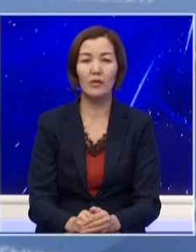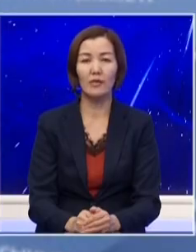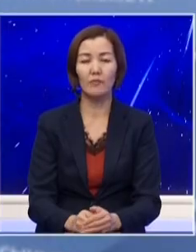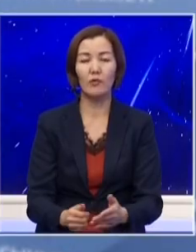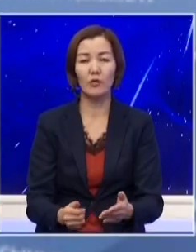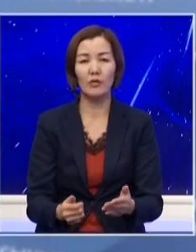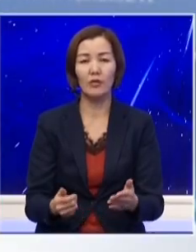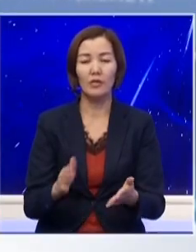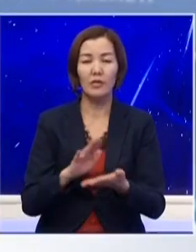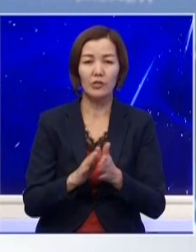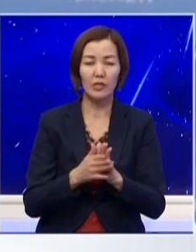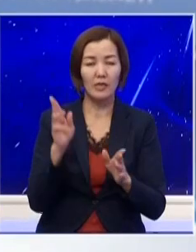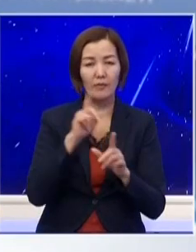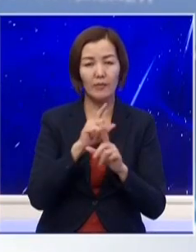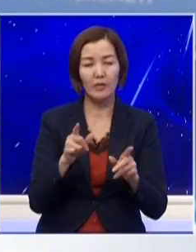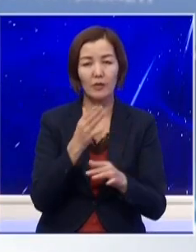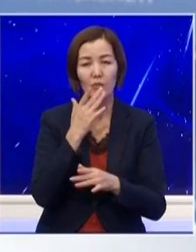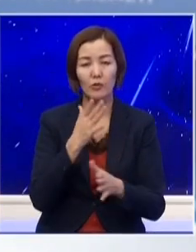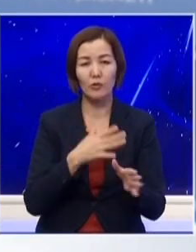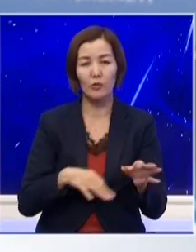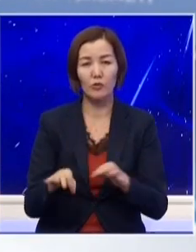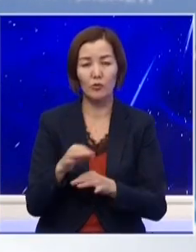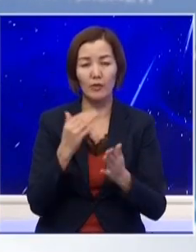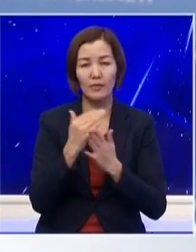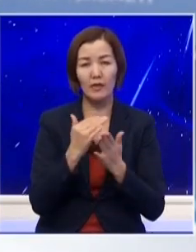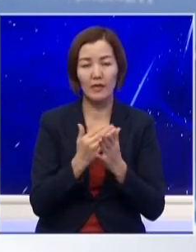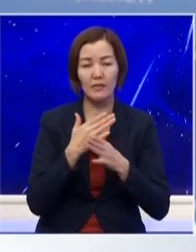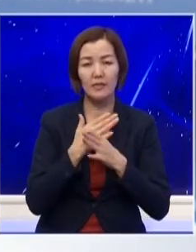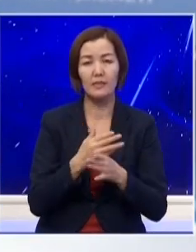Жайлы мектеп ұлттық бағдарлама аясында